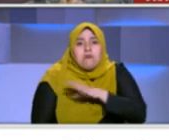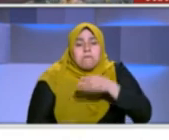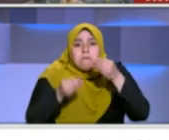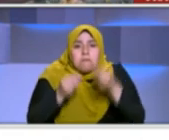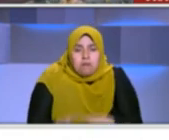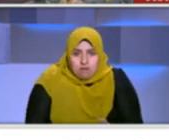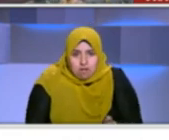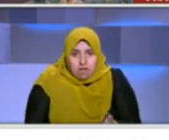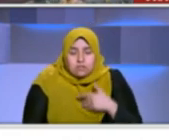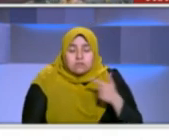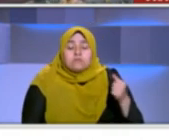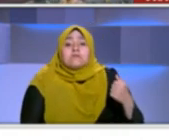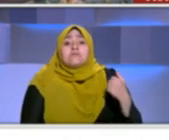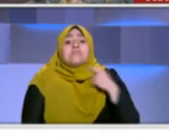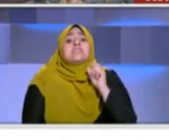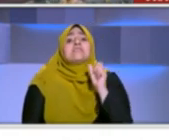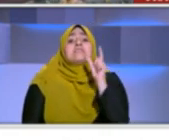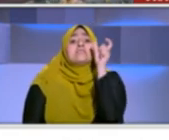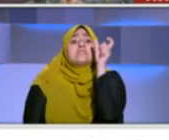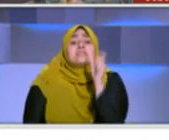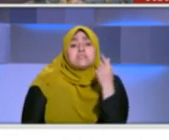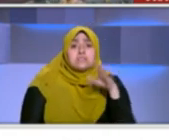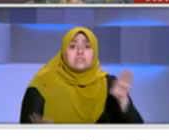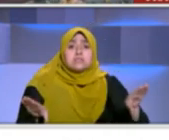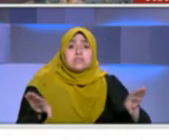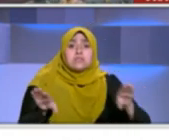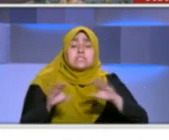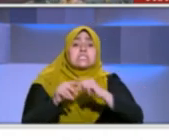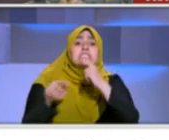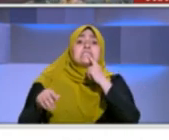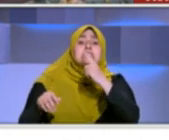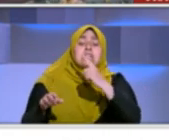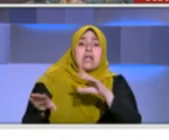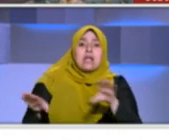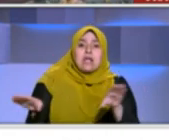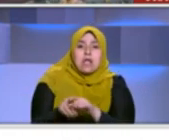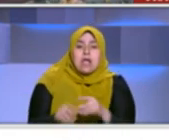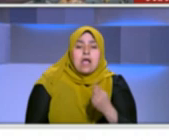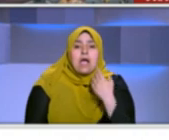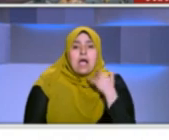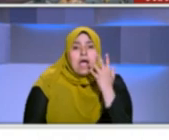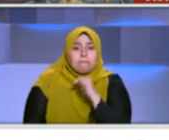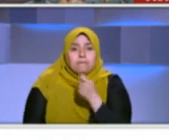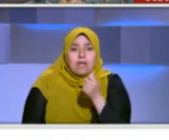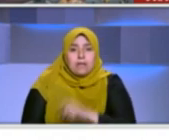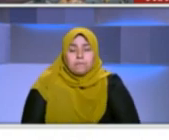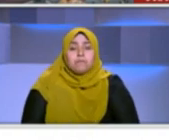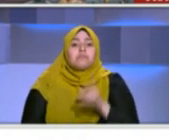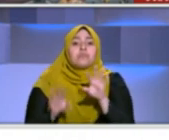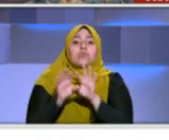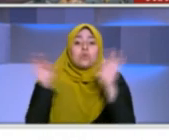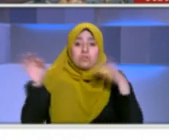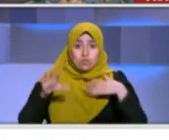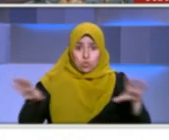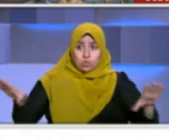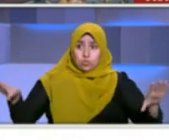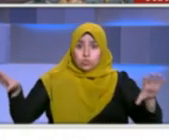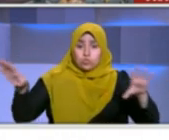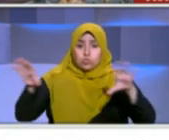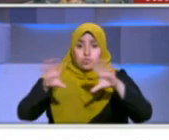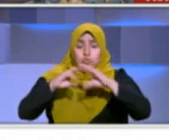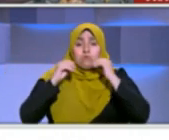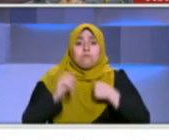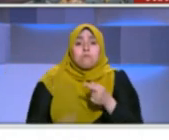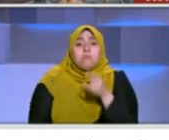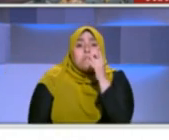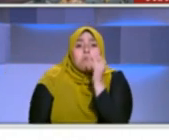فاعلي الخير ومن الاغنياء، التبرعات اللي جمعوها في سنه كامله سنه 1930 وجدوا ان هي لا تكفي مرتبات شهر